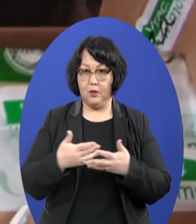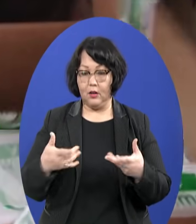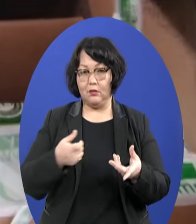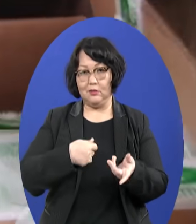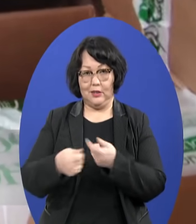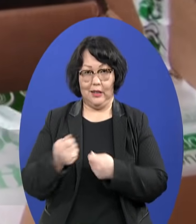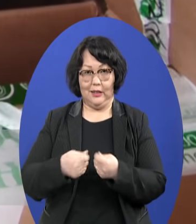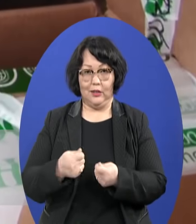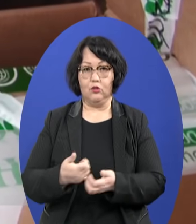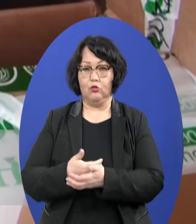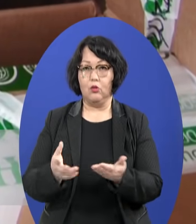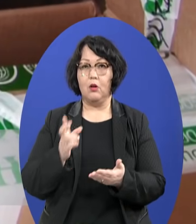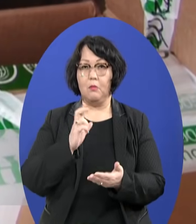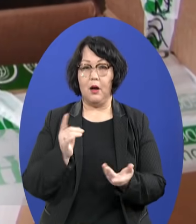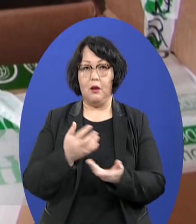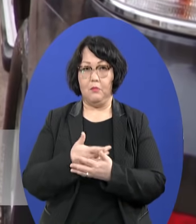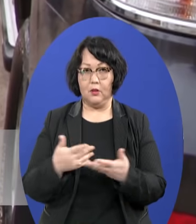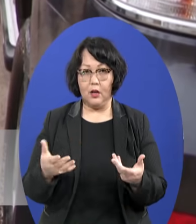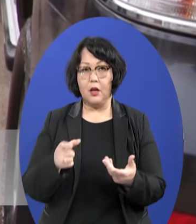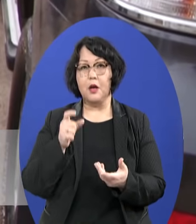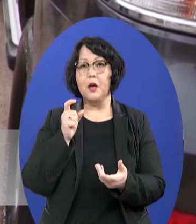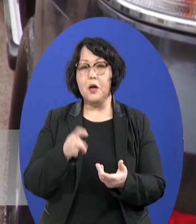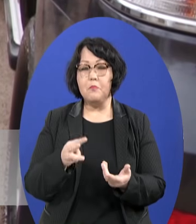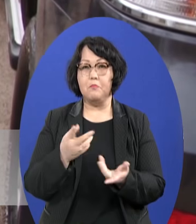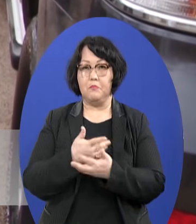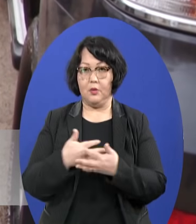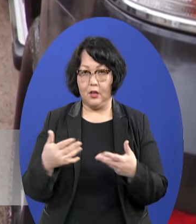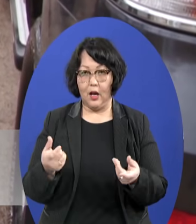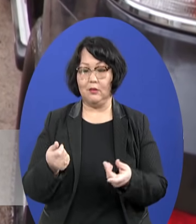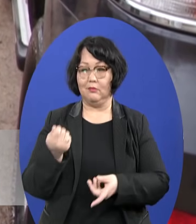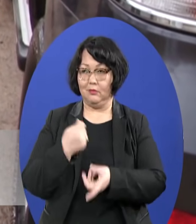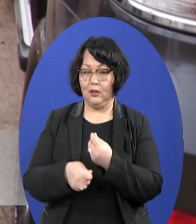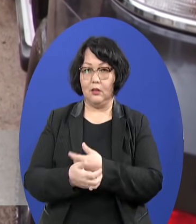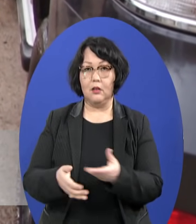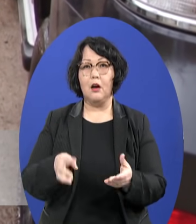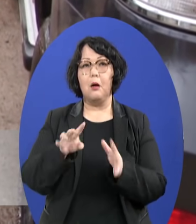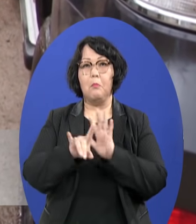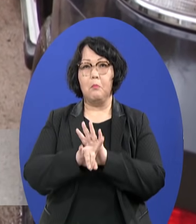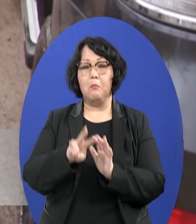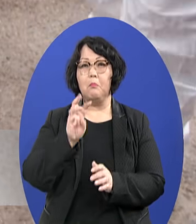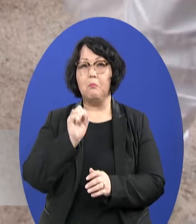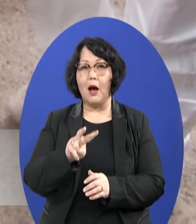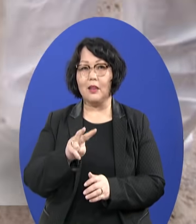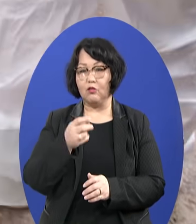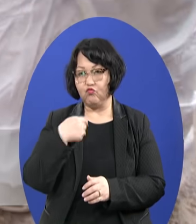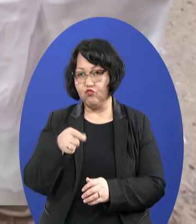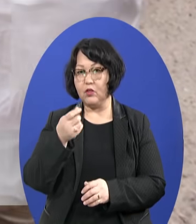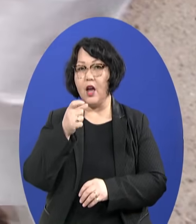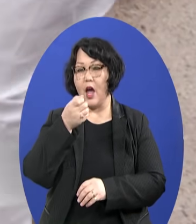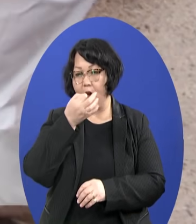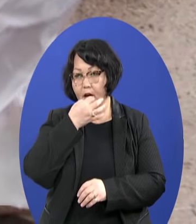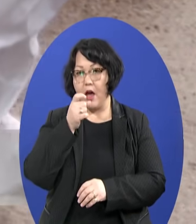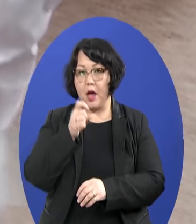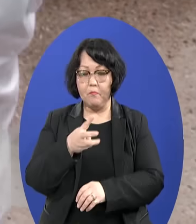за мөн бараа за дээр нь эмийн хэрэгсэл за дээр нь бол малын эм тариа за дээр нь бол тижэл гэсэн